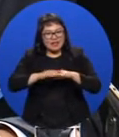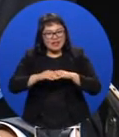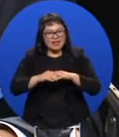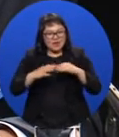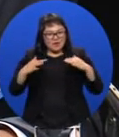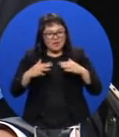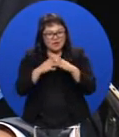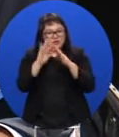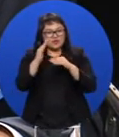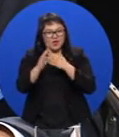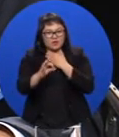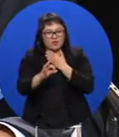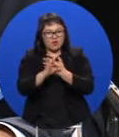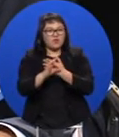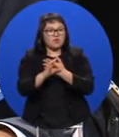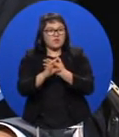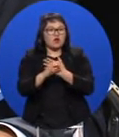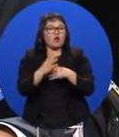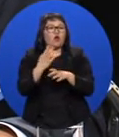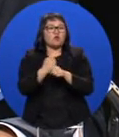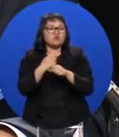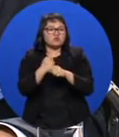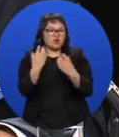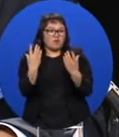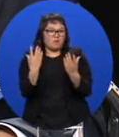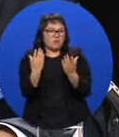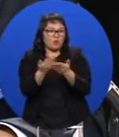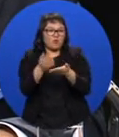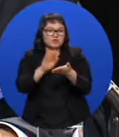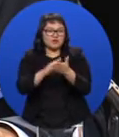하더라도 몇 년도에 완성되는 겁니까?